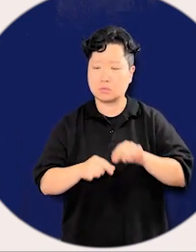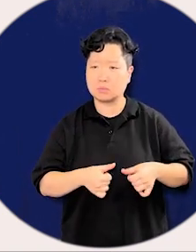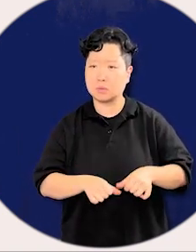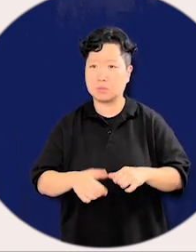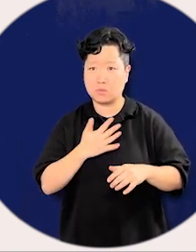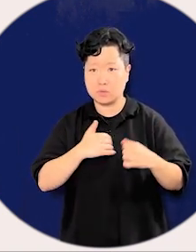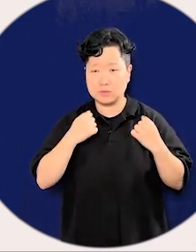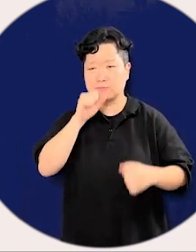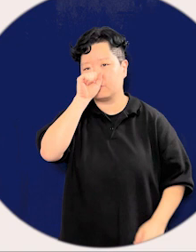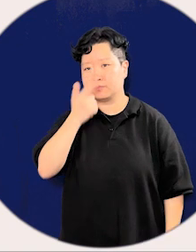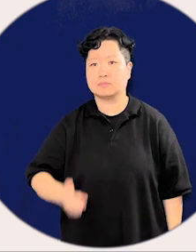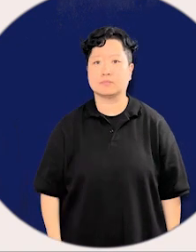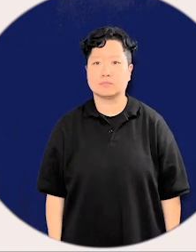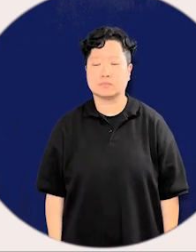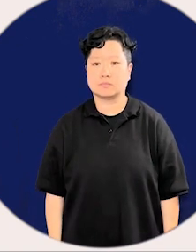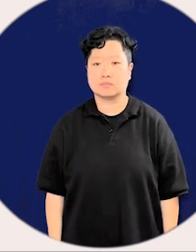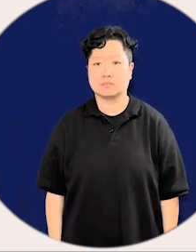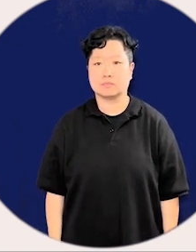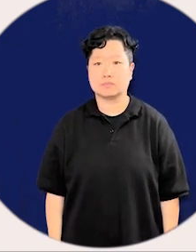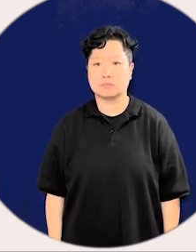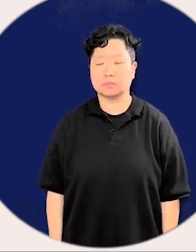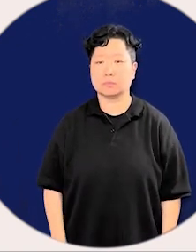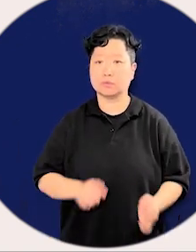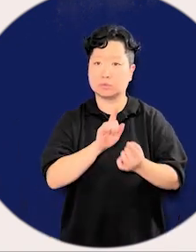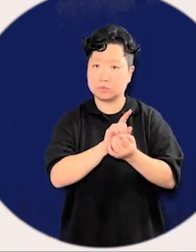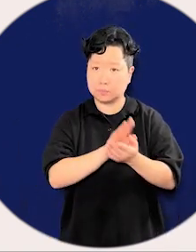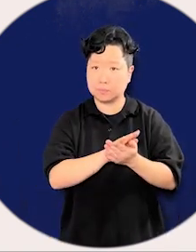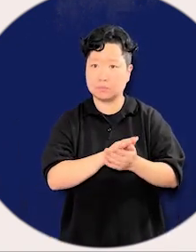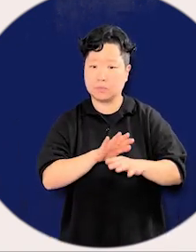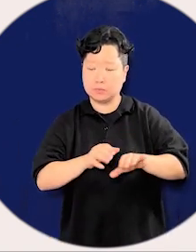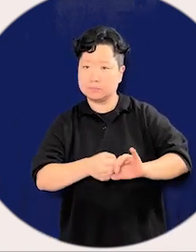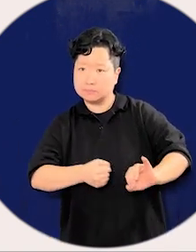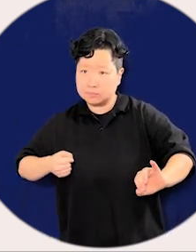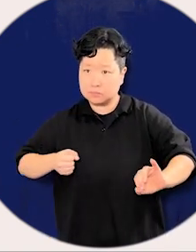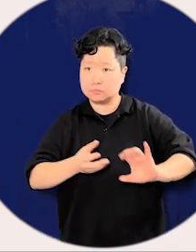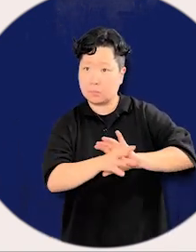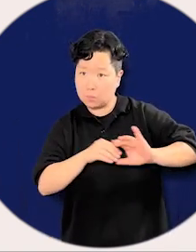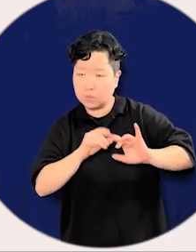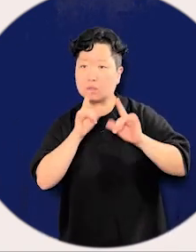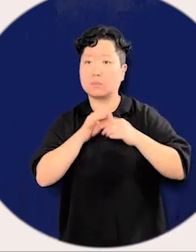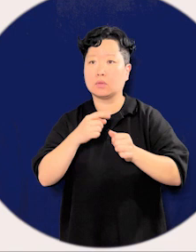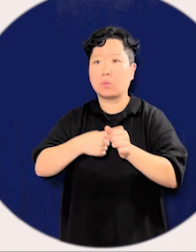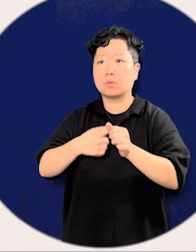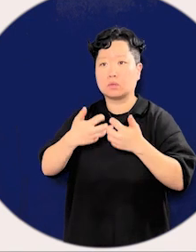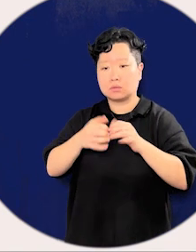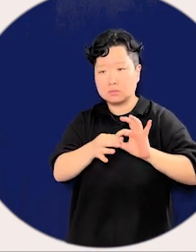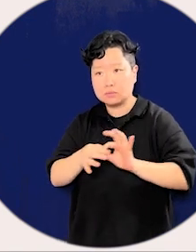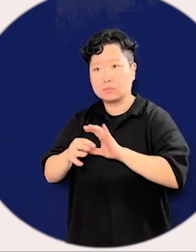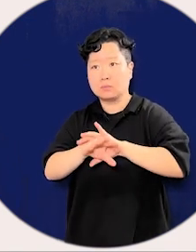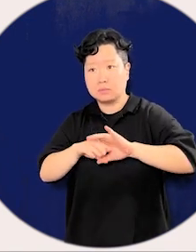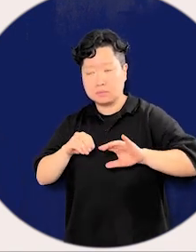있어서 더 이상 권고하지 않는 방법입니다. 진공 흡입술은 흡입관을 수동으로 혹은 전기 펌프에